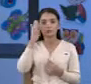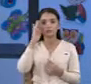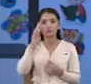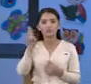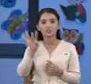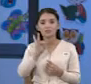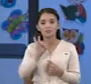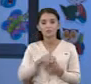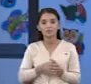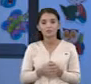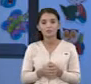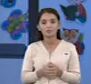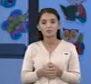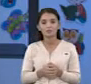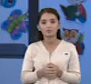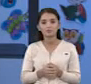Это мальчики.